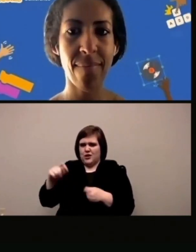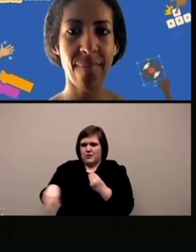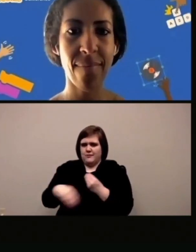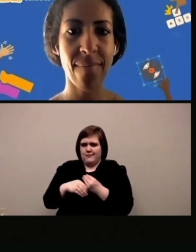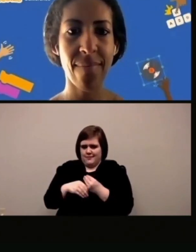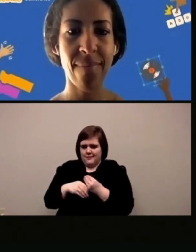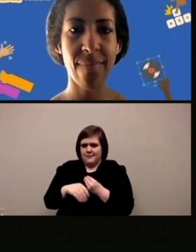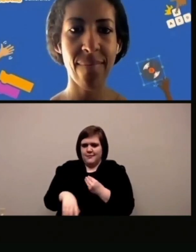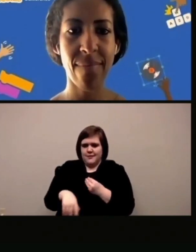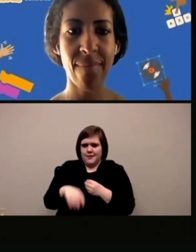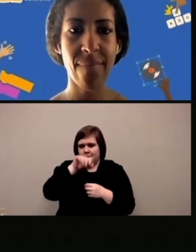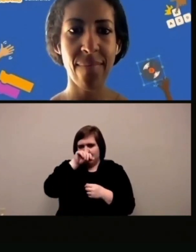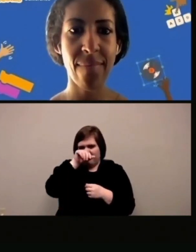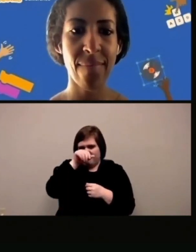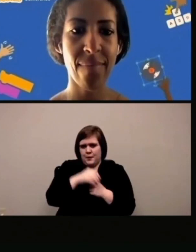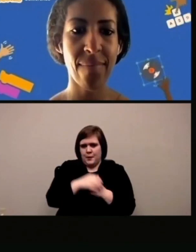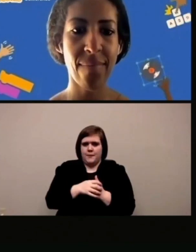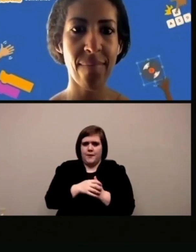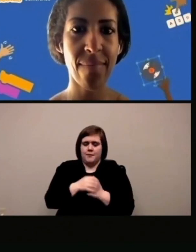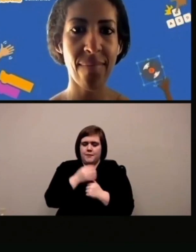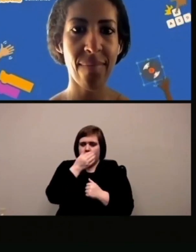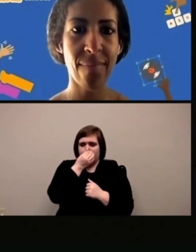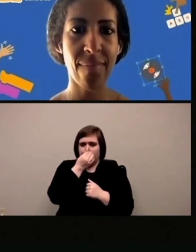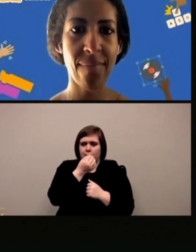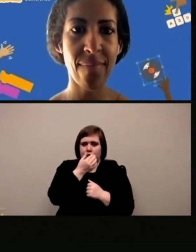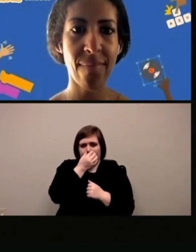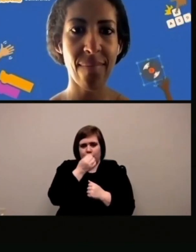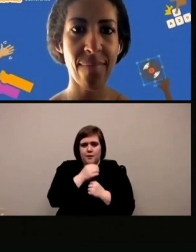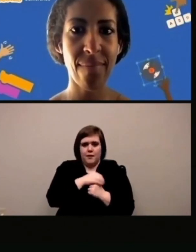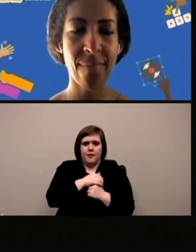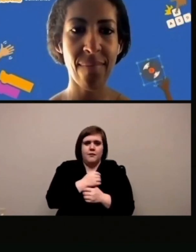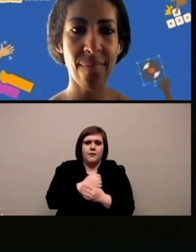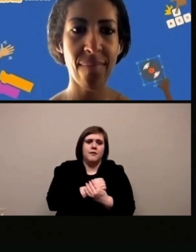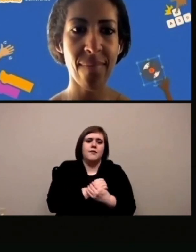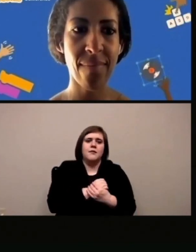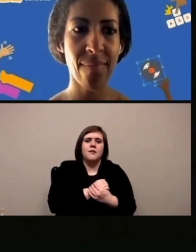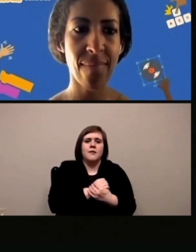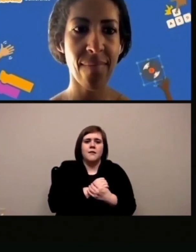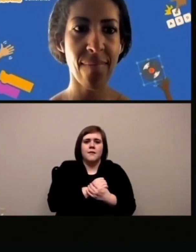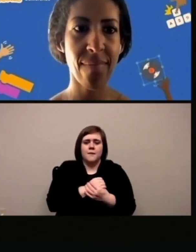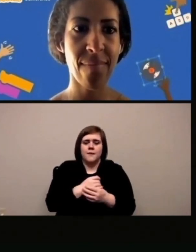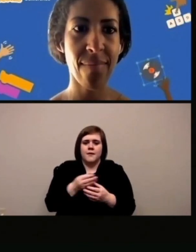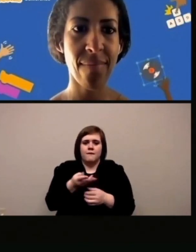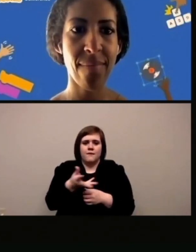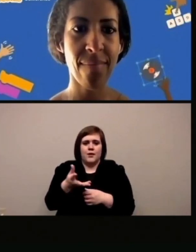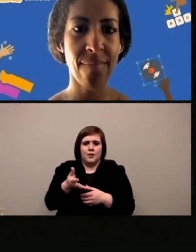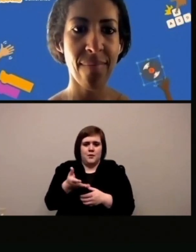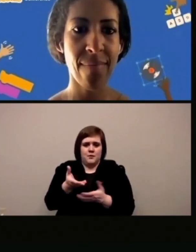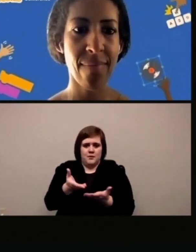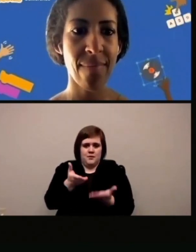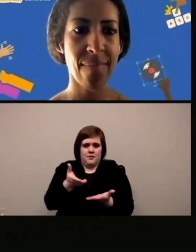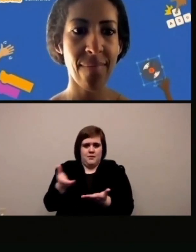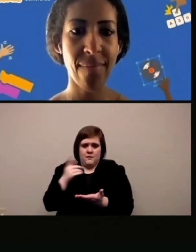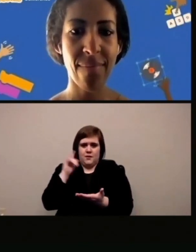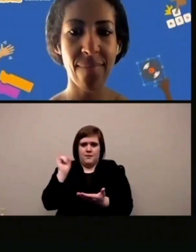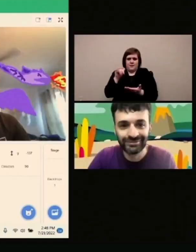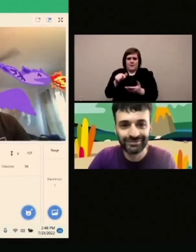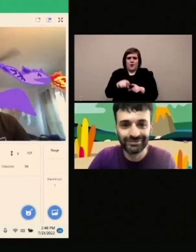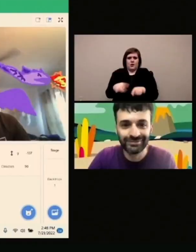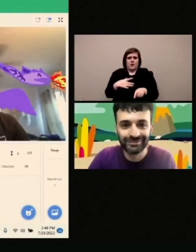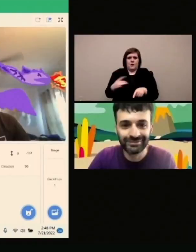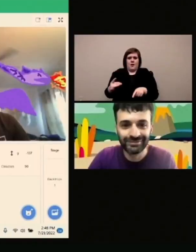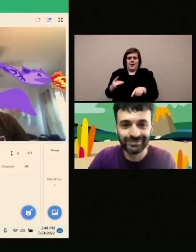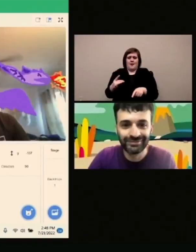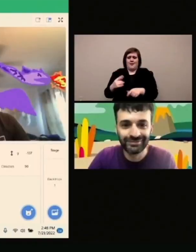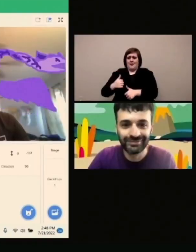abbiamo una novità di Robby della versione 2 del dragone vediamola velocemente e poi passeremo alla seconda essenza